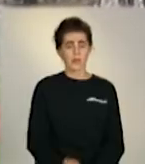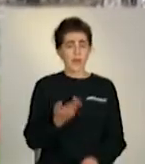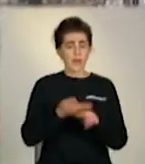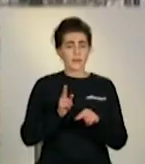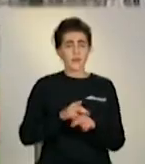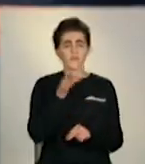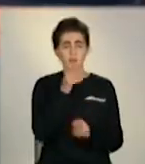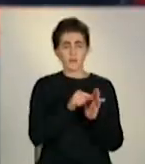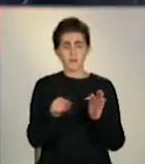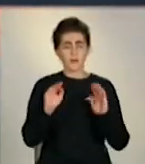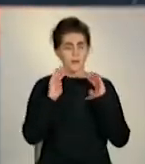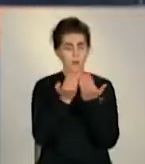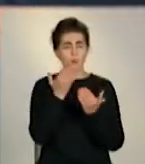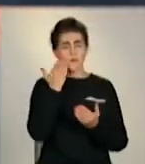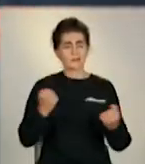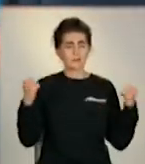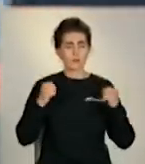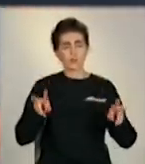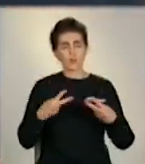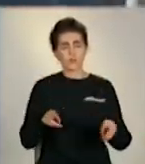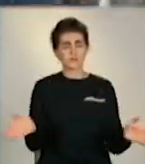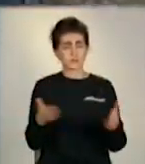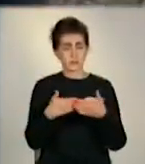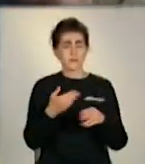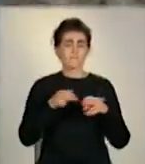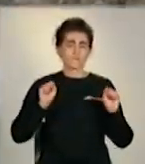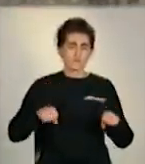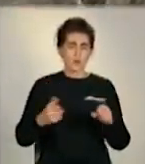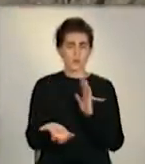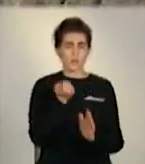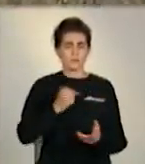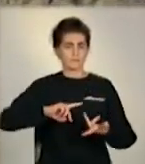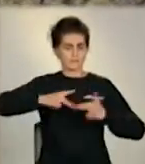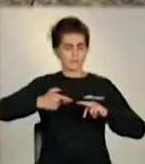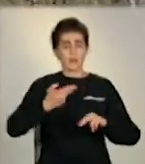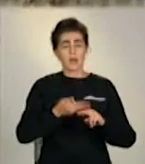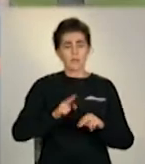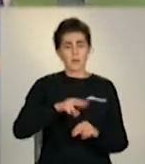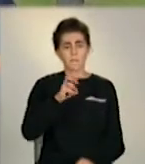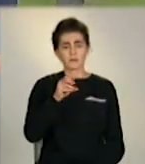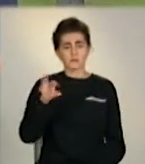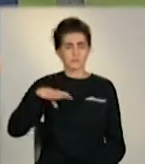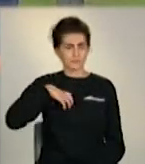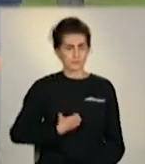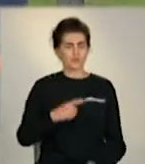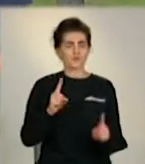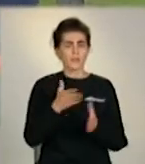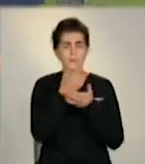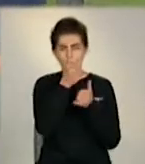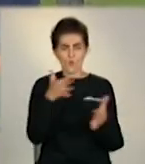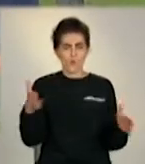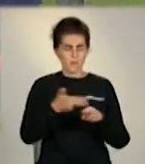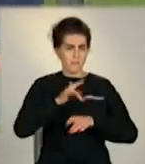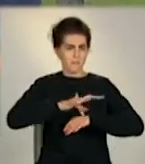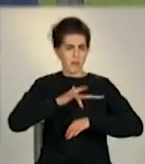Навіть під час карантину, коли спортивні клуби зачинені, можна знайти альтернативу. Максим шкодує лише про те, що не може вболівати